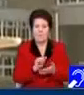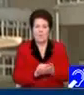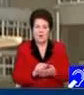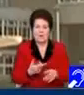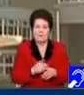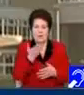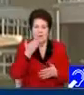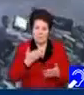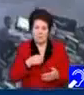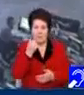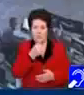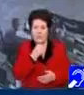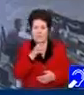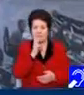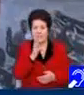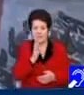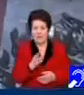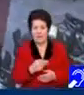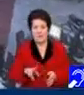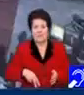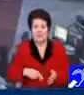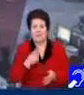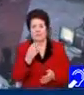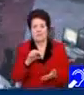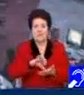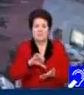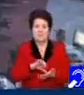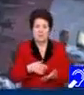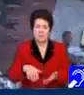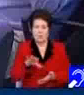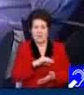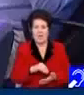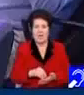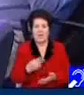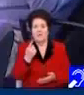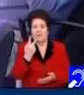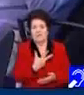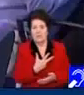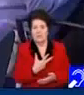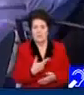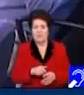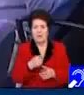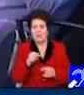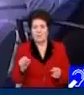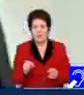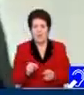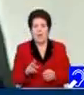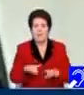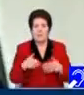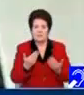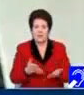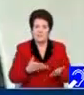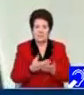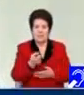premieră raportul anual al salariilor directorilor și prezentatorilor de top. Doar o treime erau femei, iar unele prezentatoare păreau să